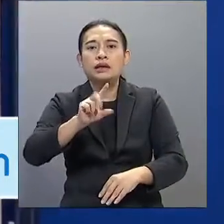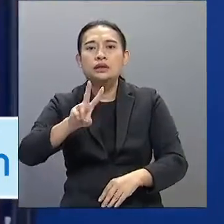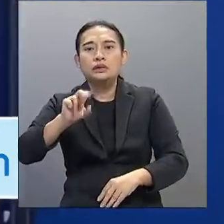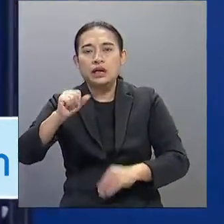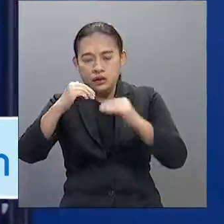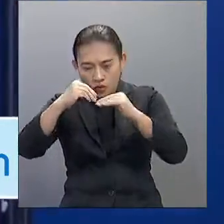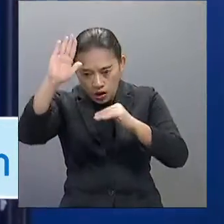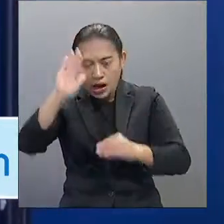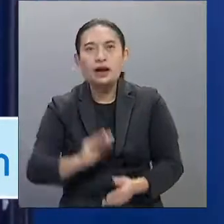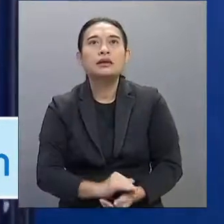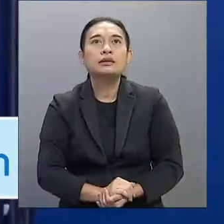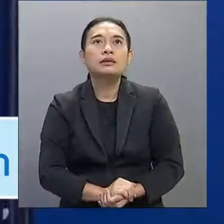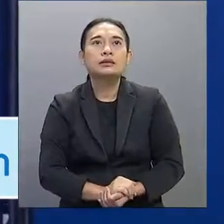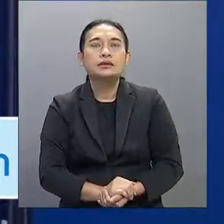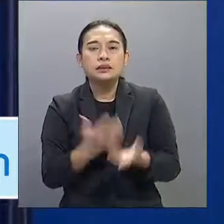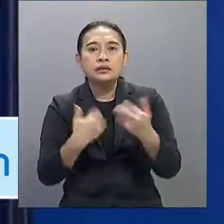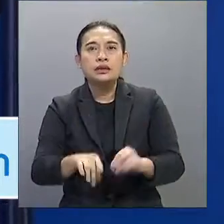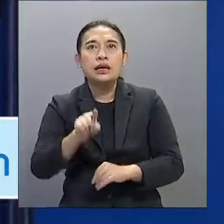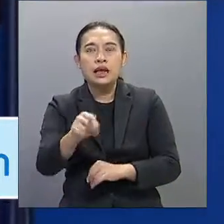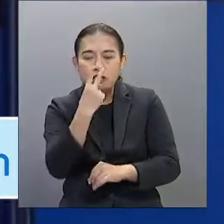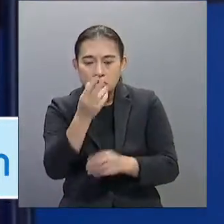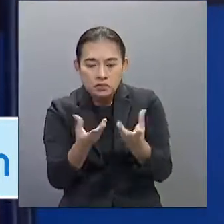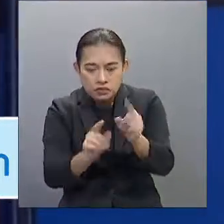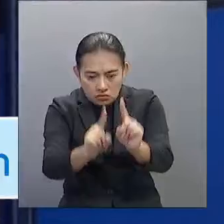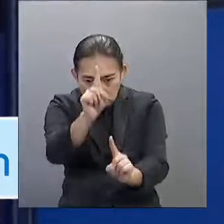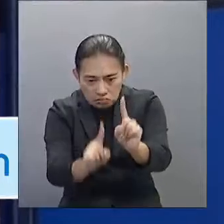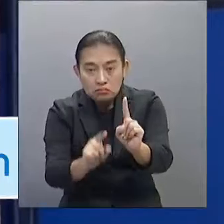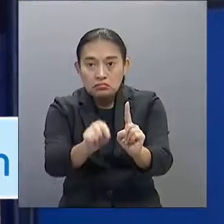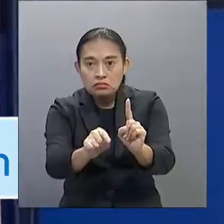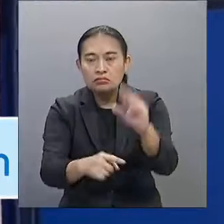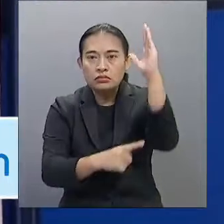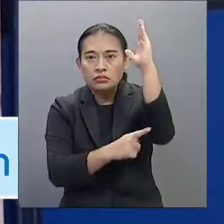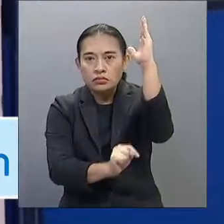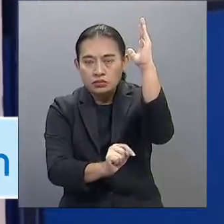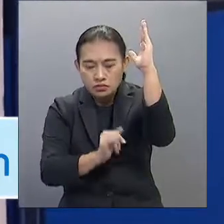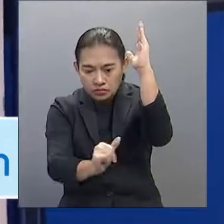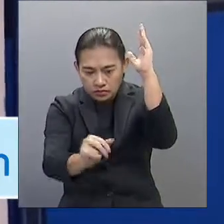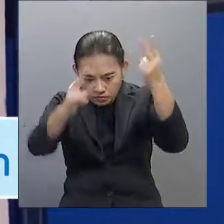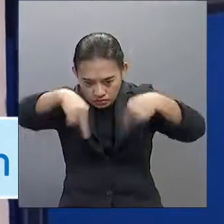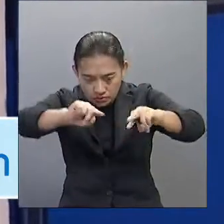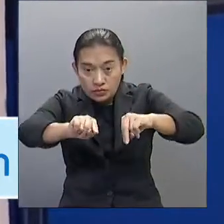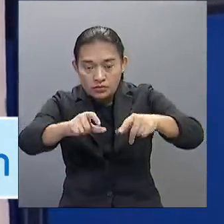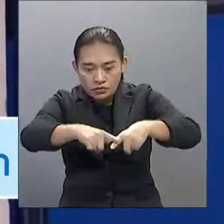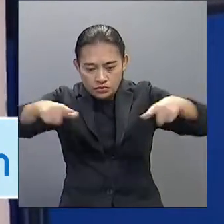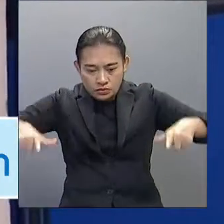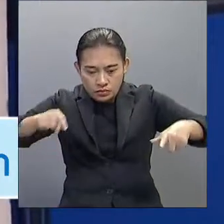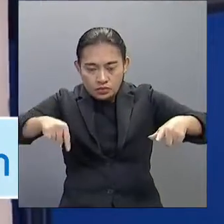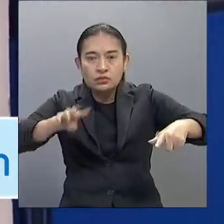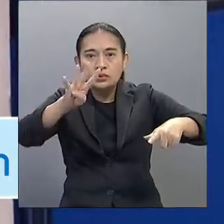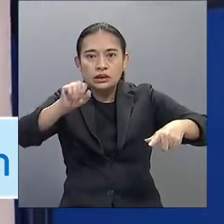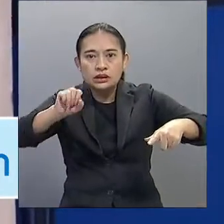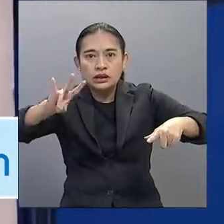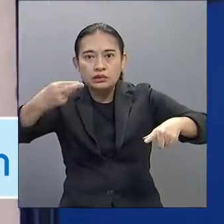กวาบาทเทานั้นเองส่นราคาประเมินของสำนังงานที่ดจัหวตรังที่เข้าไปตัวสอบทั้งแลงเพีงแ่ 470,